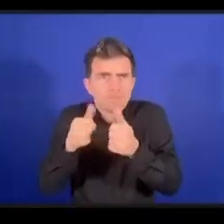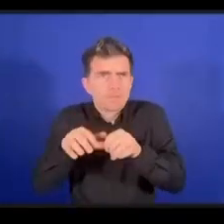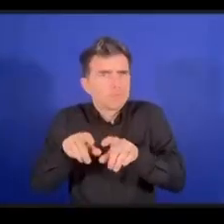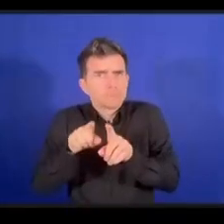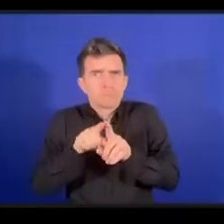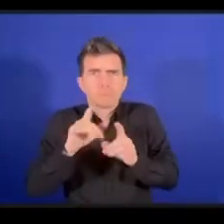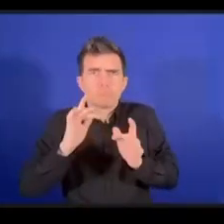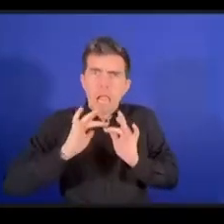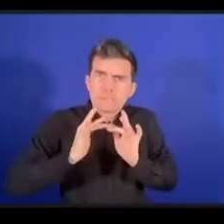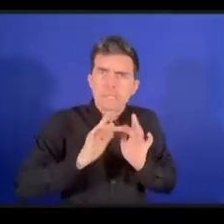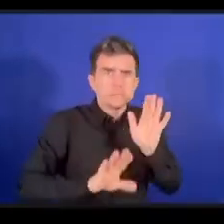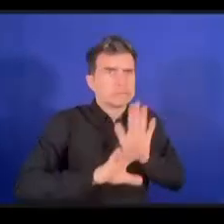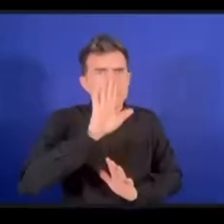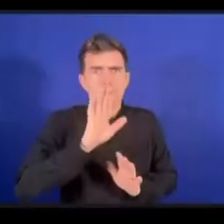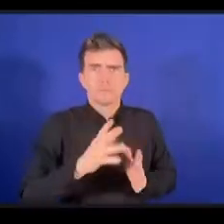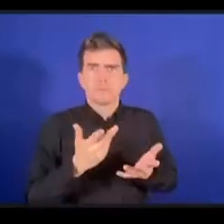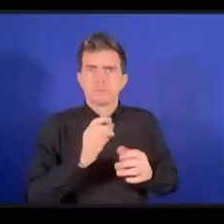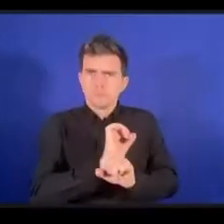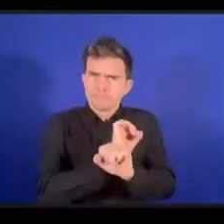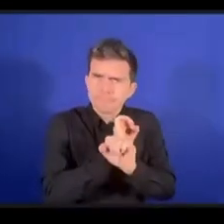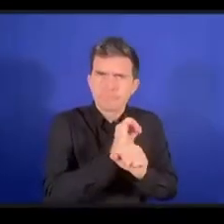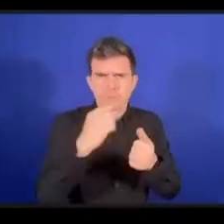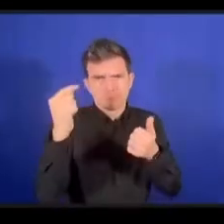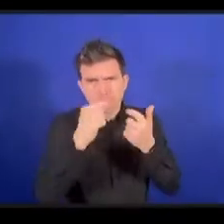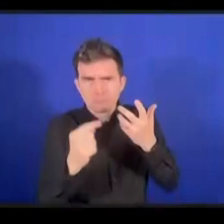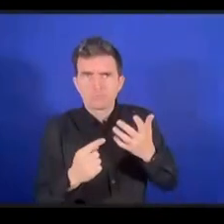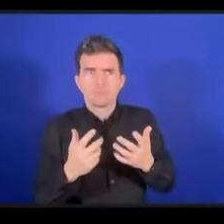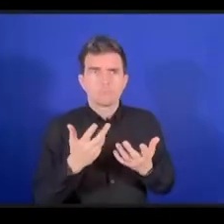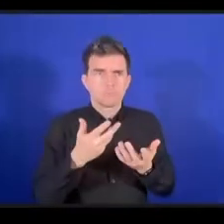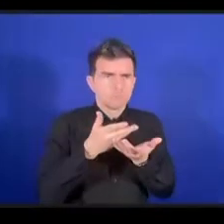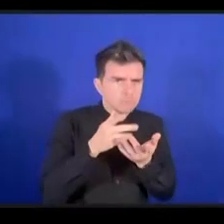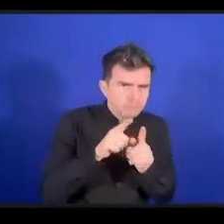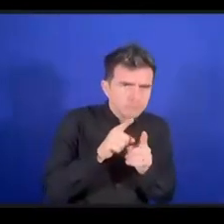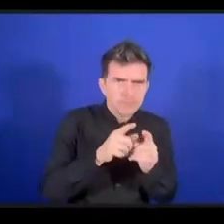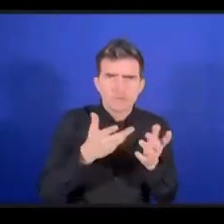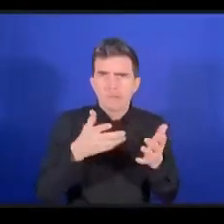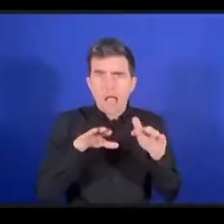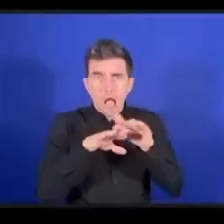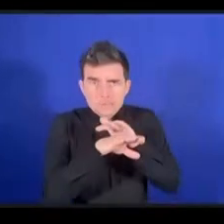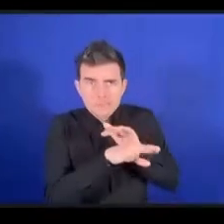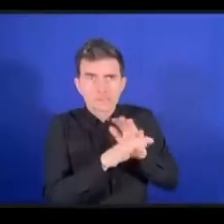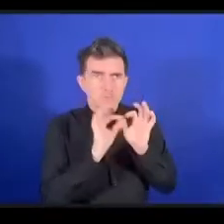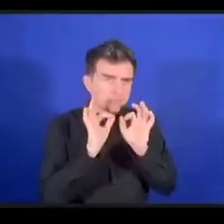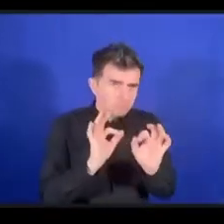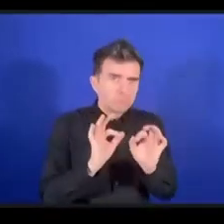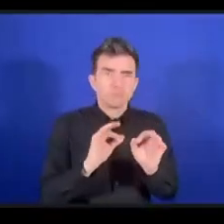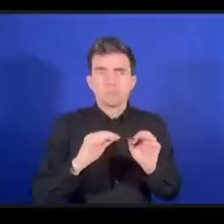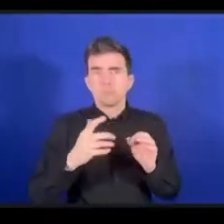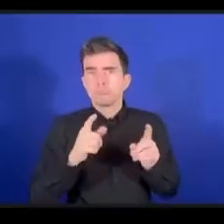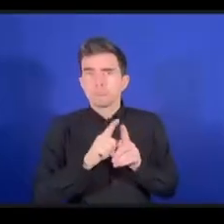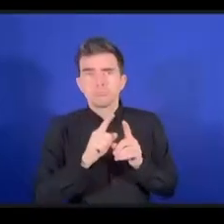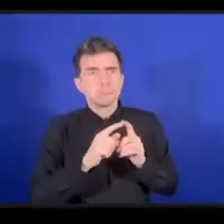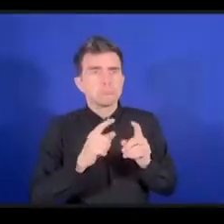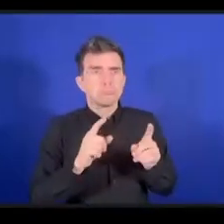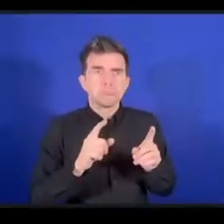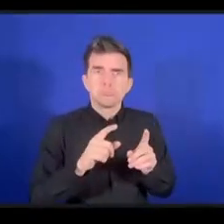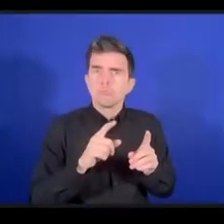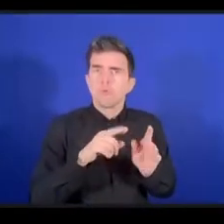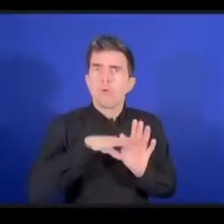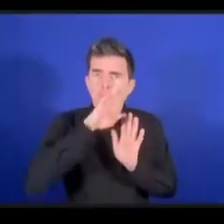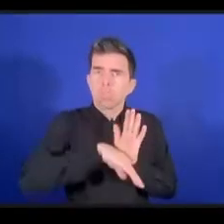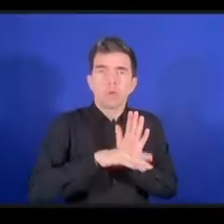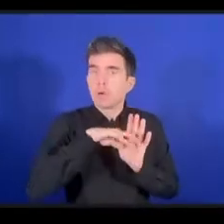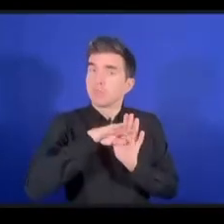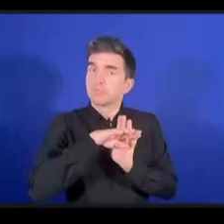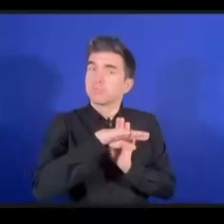倡这个可及性、开放性，还有这个可扩展性，都是可以做出贡献的。但